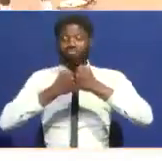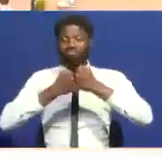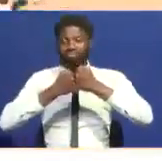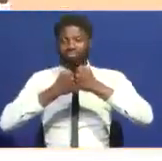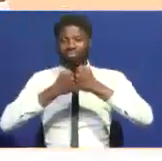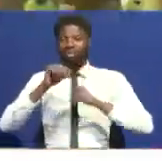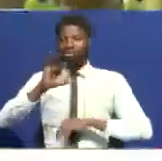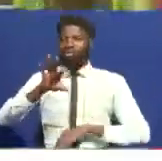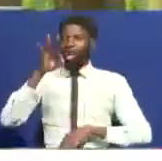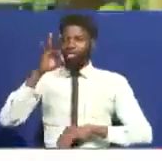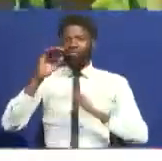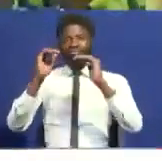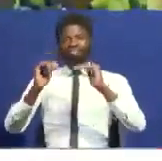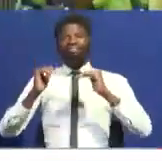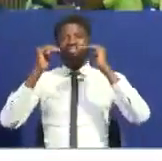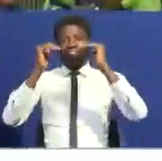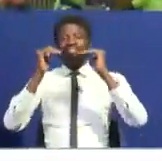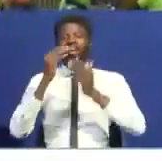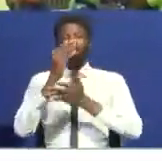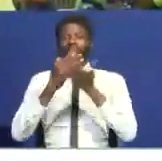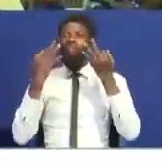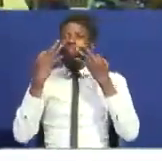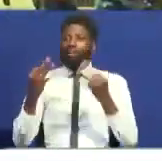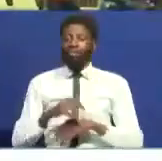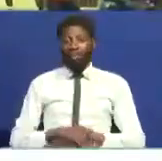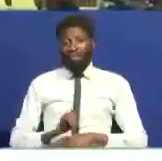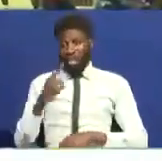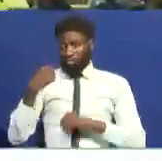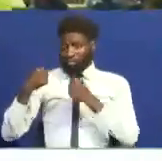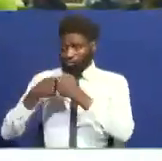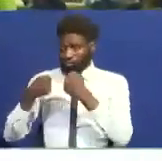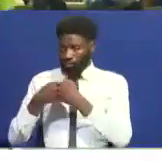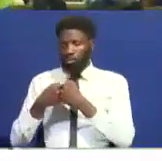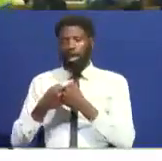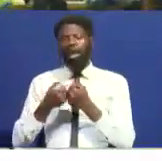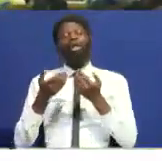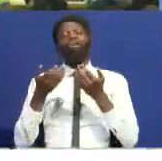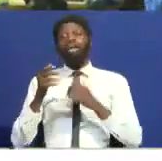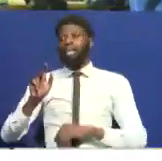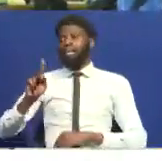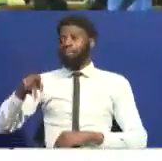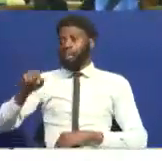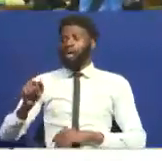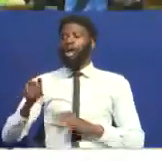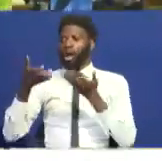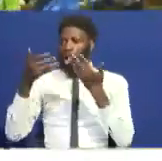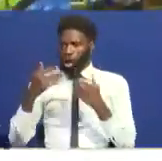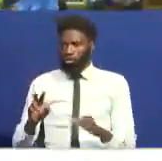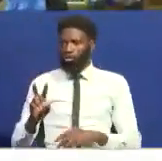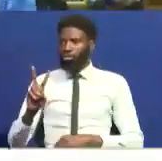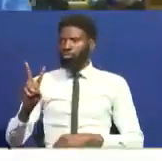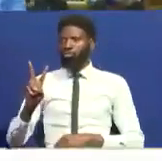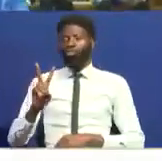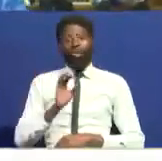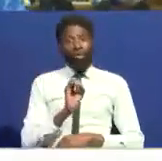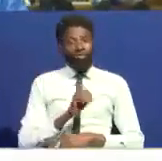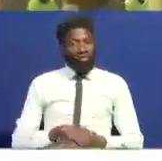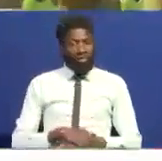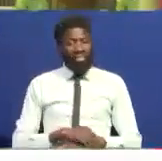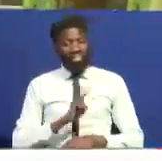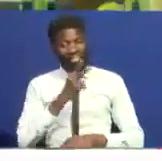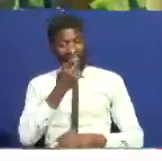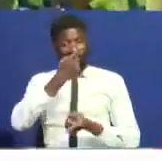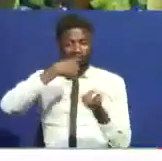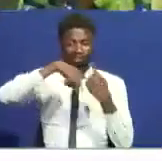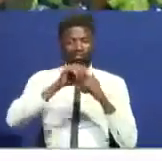ya ligi ya kitaifa. Baada ya kupoteza mechi ya kwanza seti 3-2, KPA ilianza mechi ya pili vyema na kuitoa seti 3-2